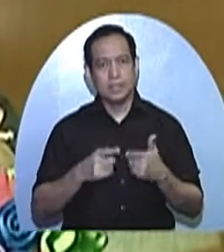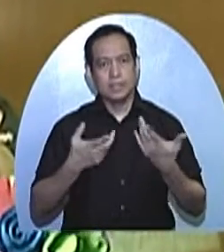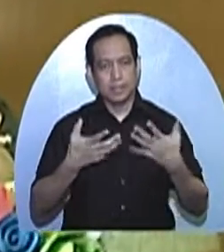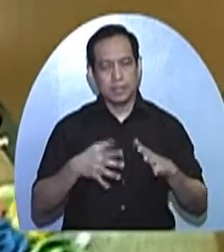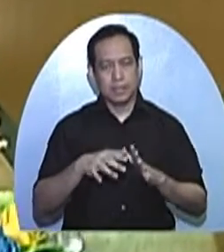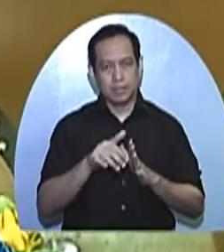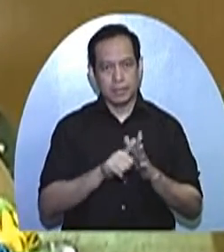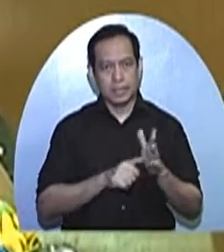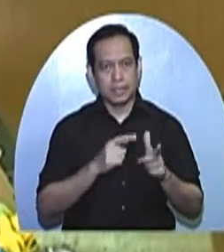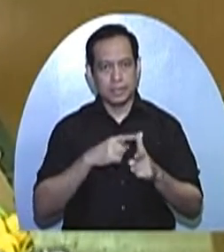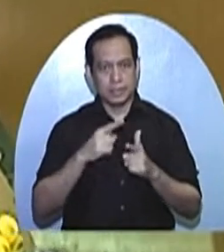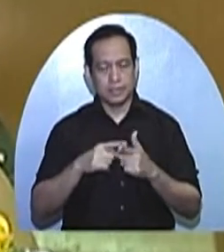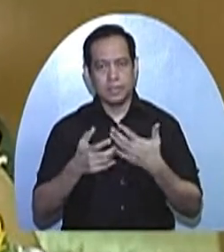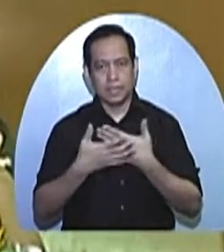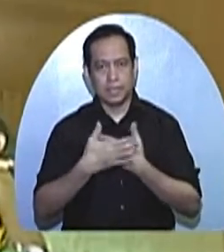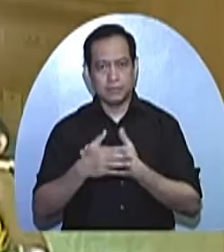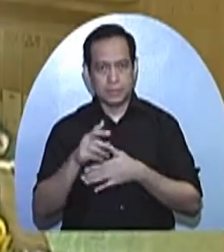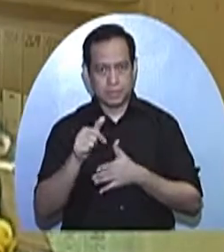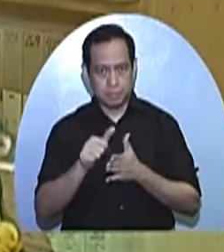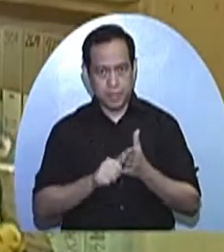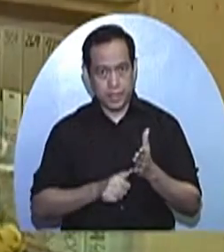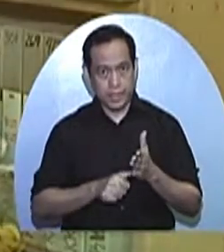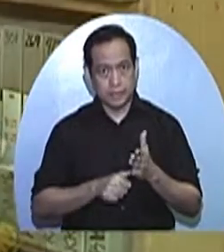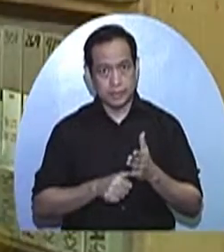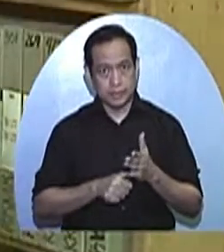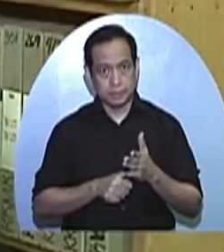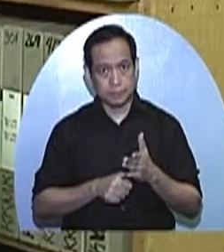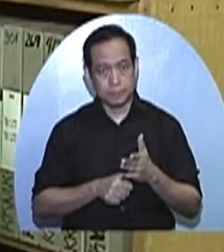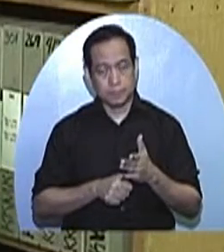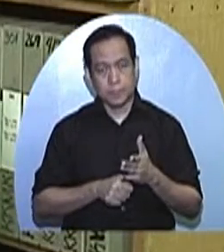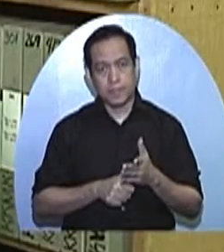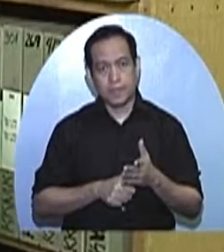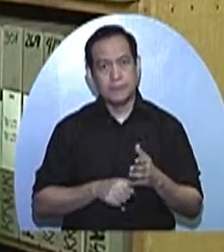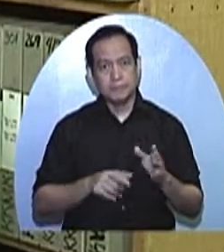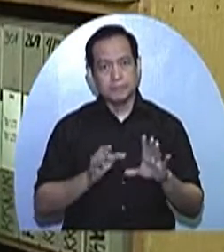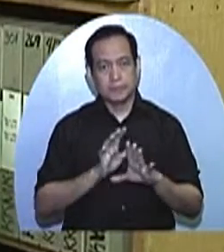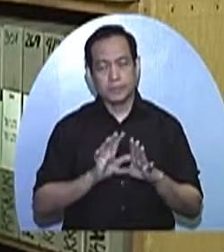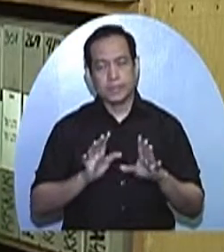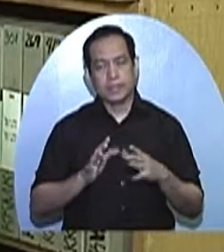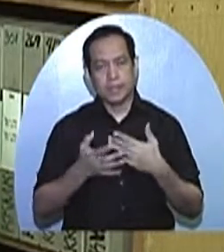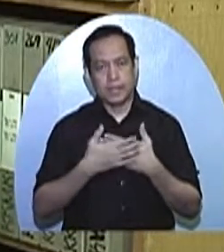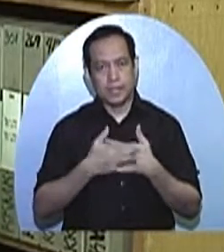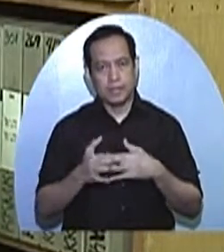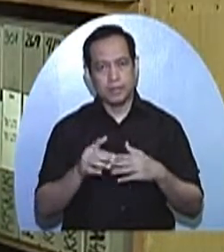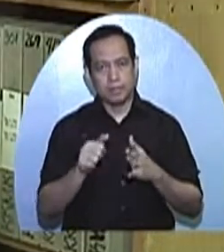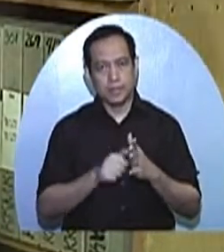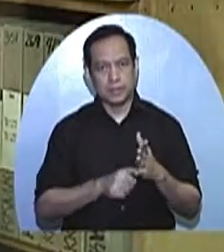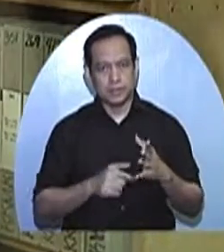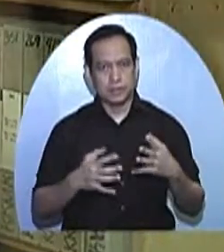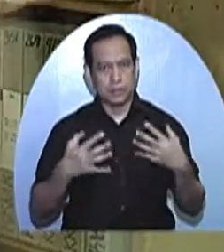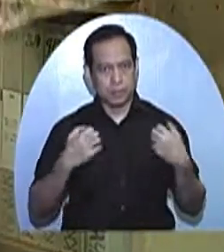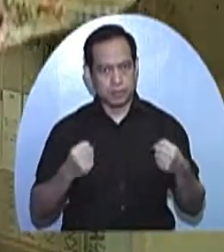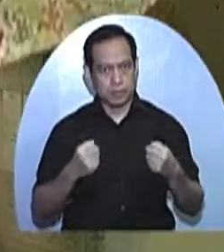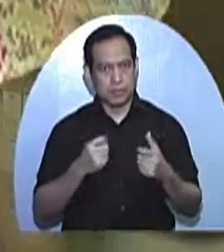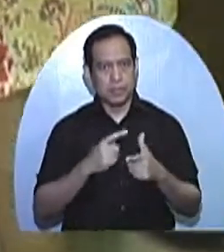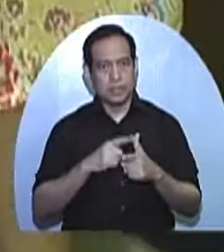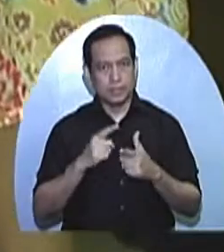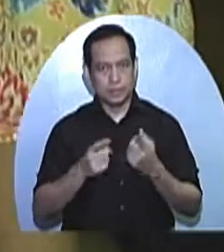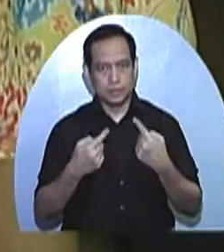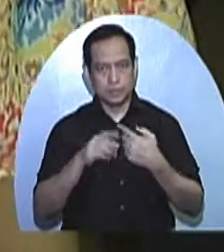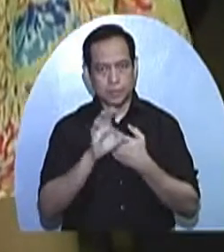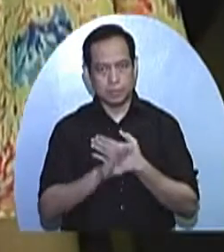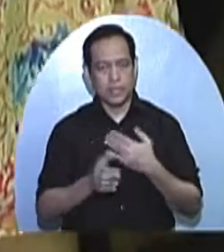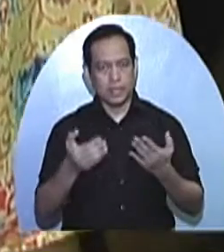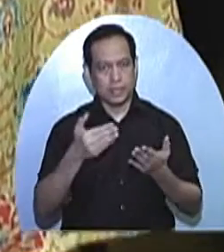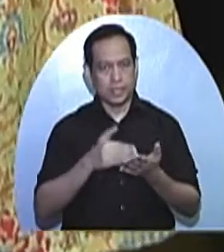hanggang sa inopera siya ng doktor. Nung pagka-opera sa kanya, hindi naman pagkatapos ng opera nun, ano na agad eh, galing na agad. Kailangan